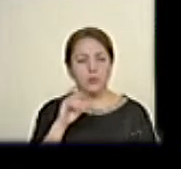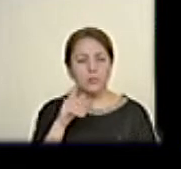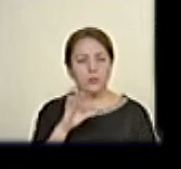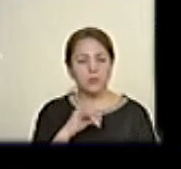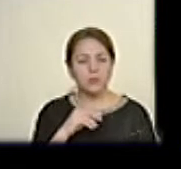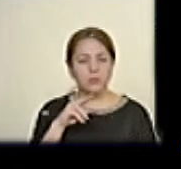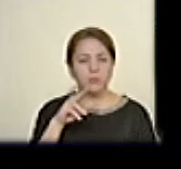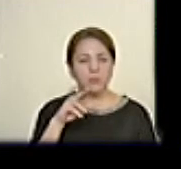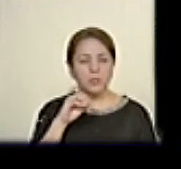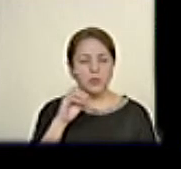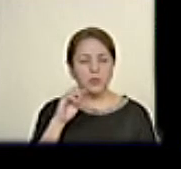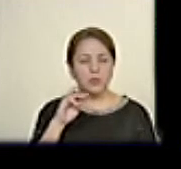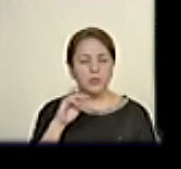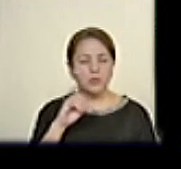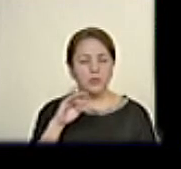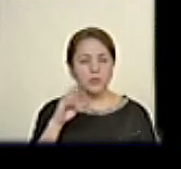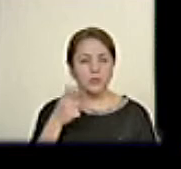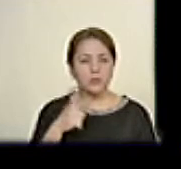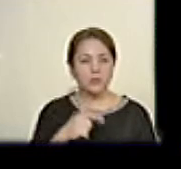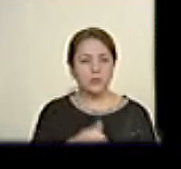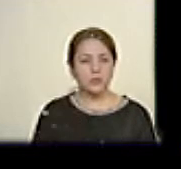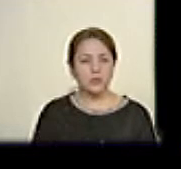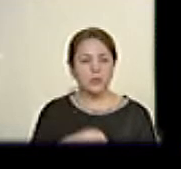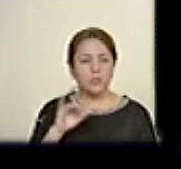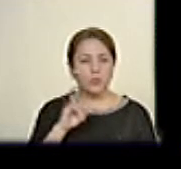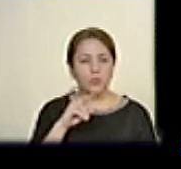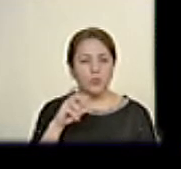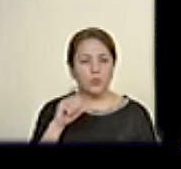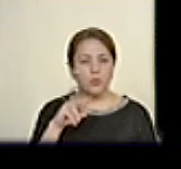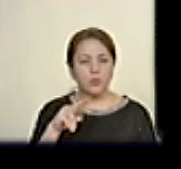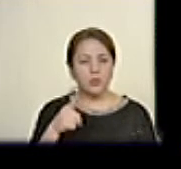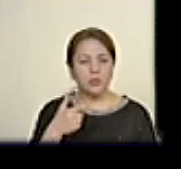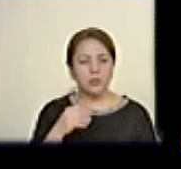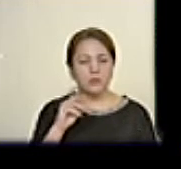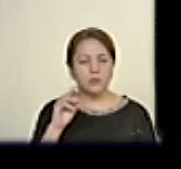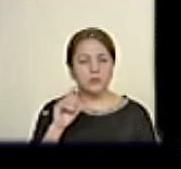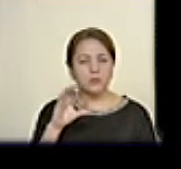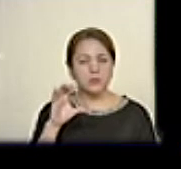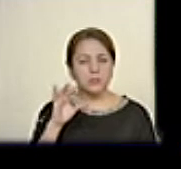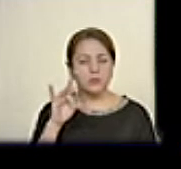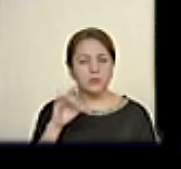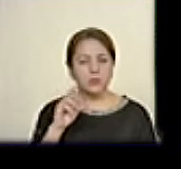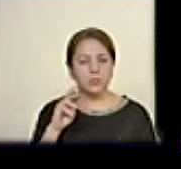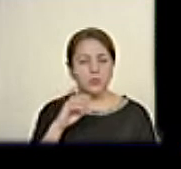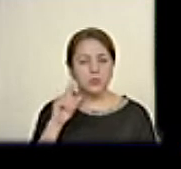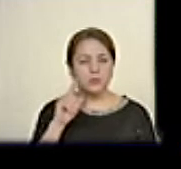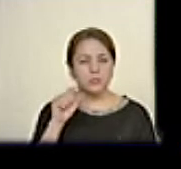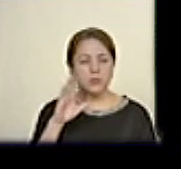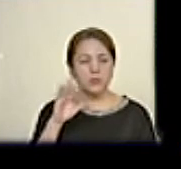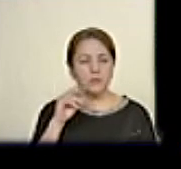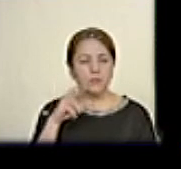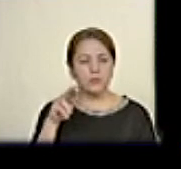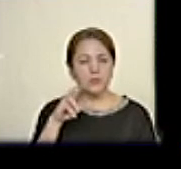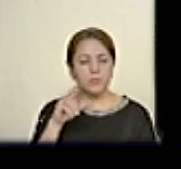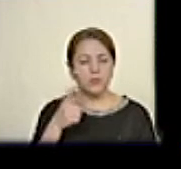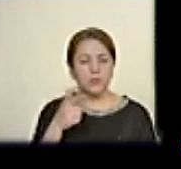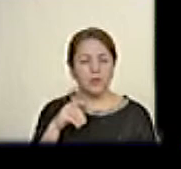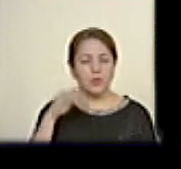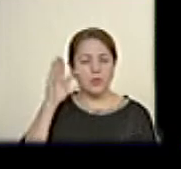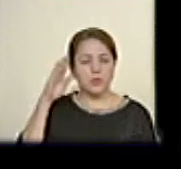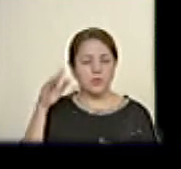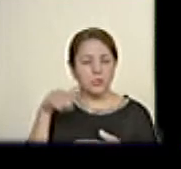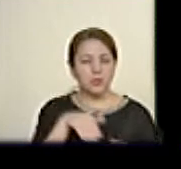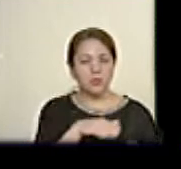Плетень. Четан девор. Удаль. Джасорат. Заводь. Дарьё